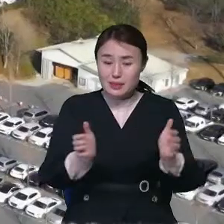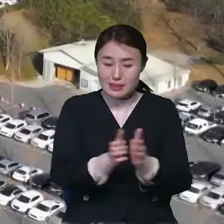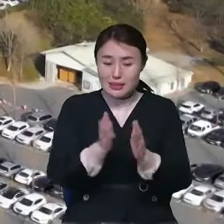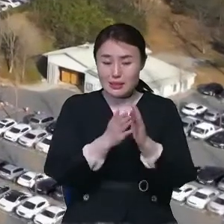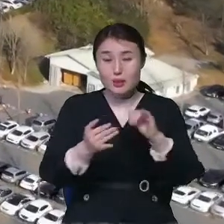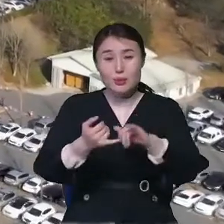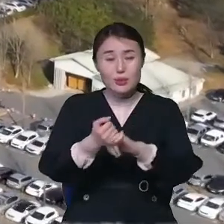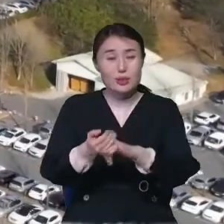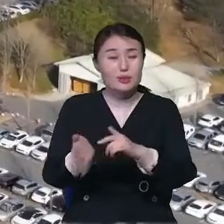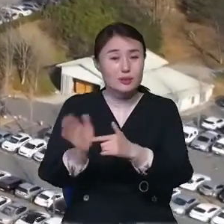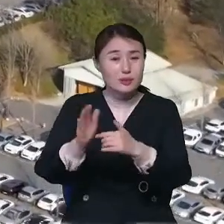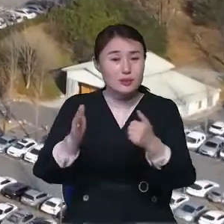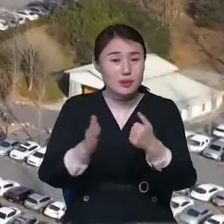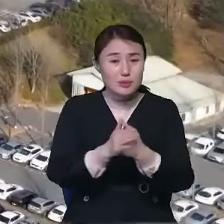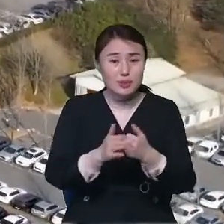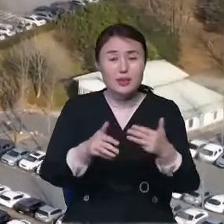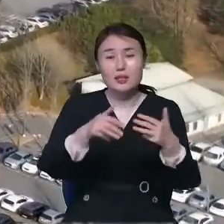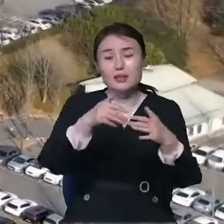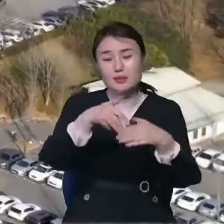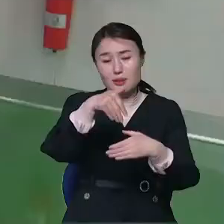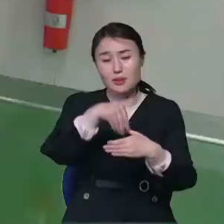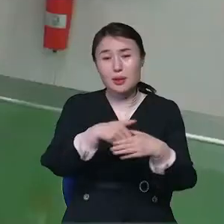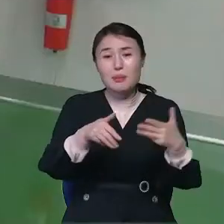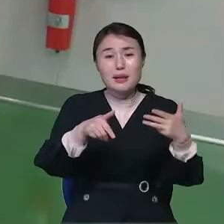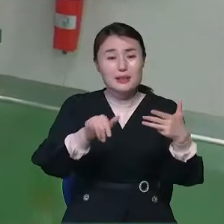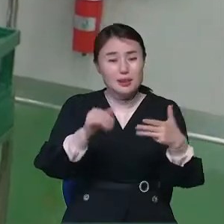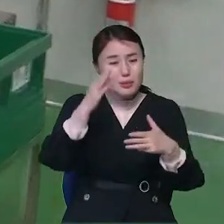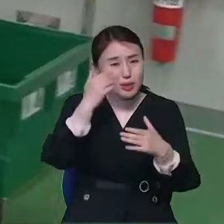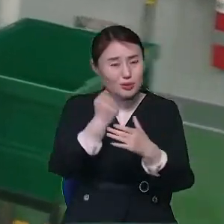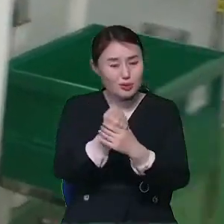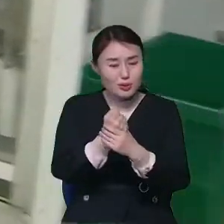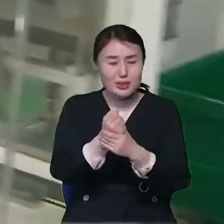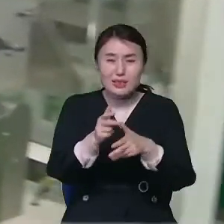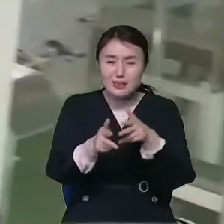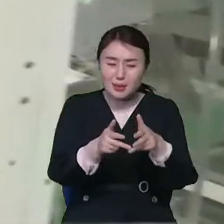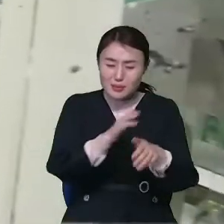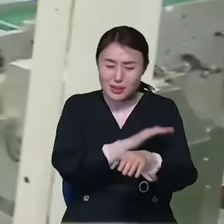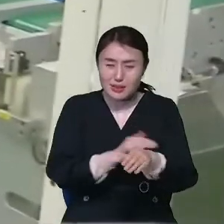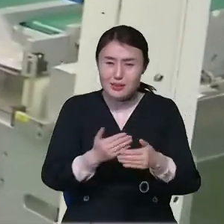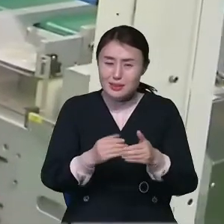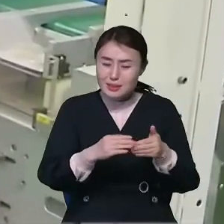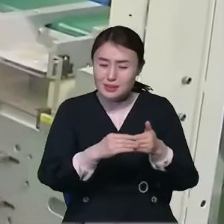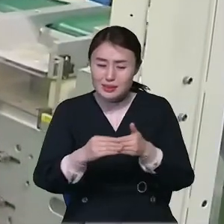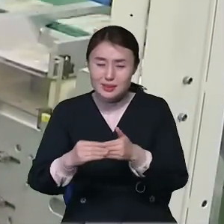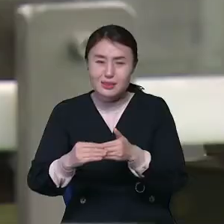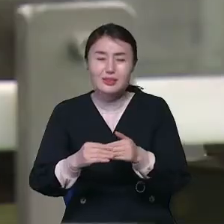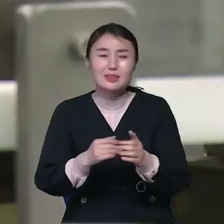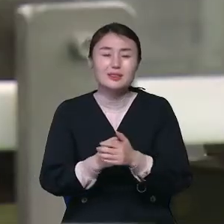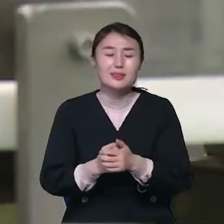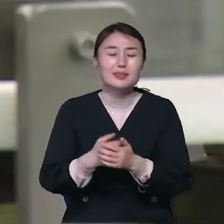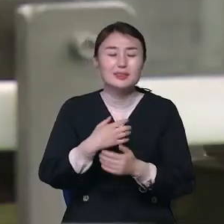만큼 민선 8기가 화순군 의 숙원사업을 현실화할 수 있을지 주목됩니다 kdc 고우리 입니다